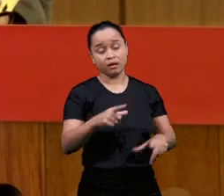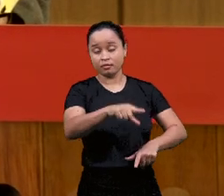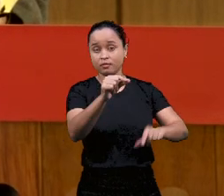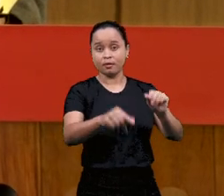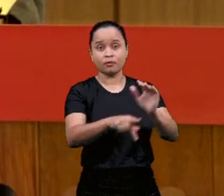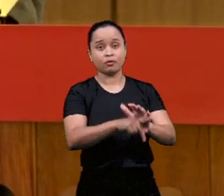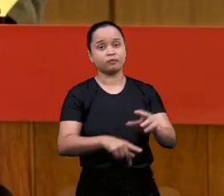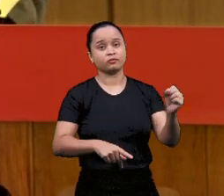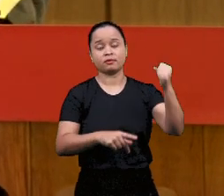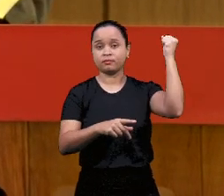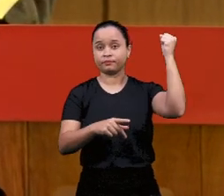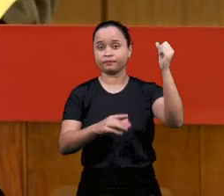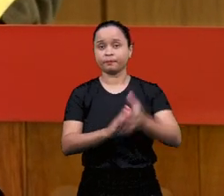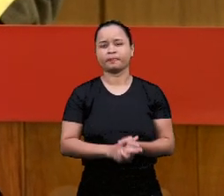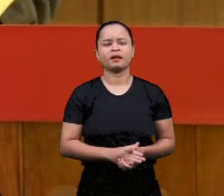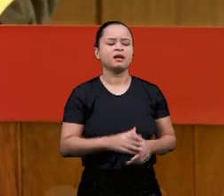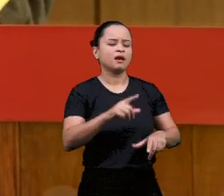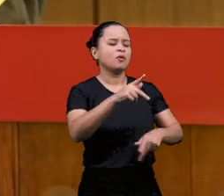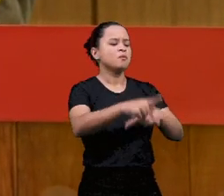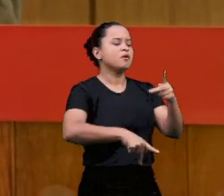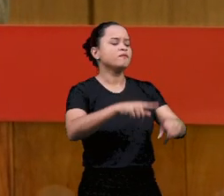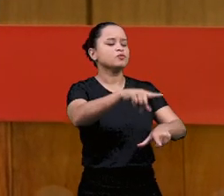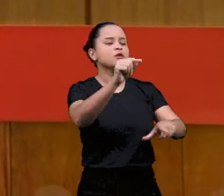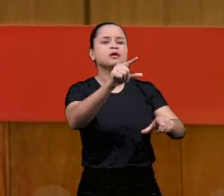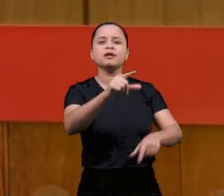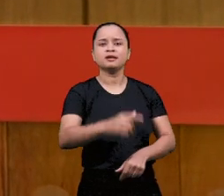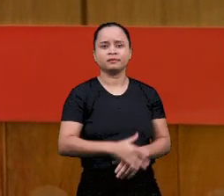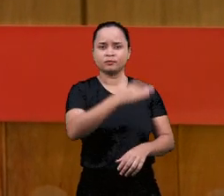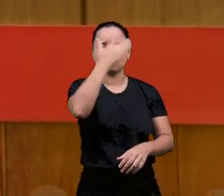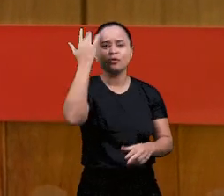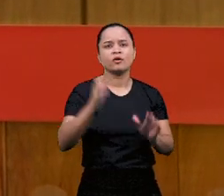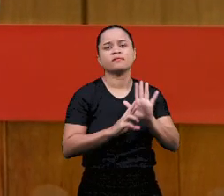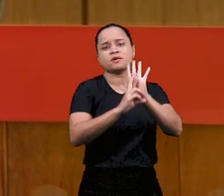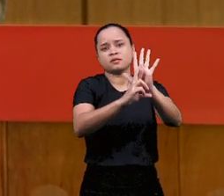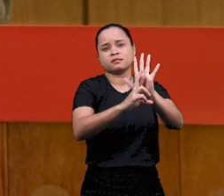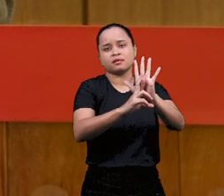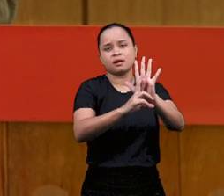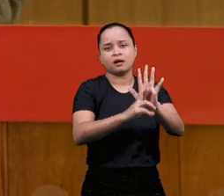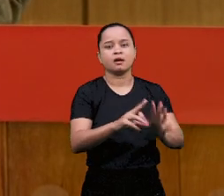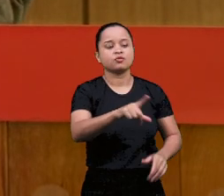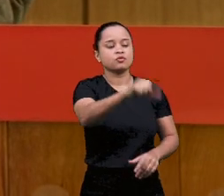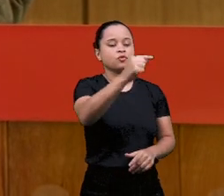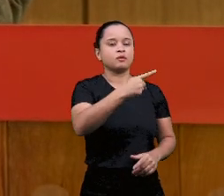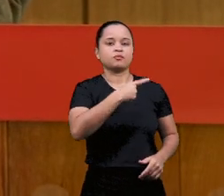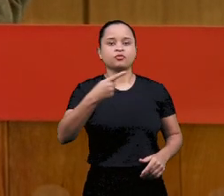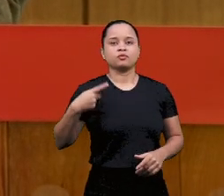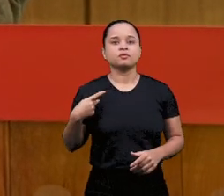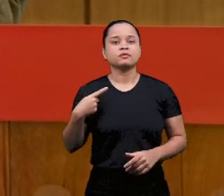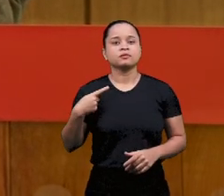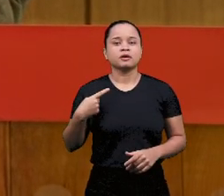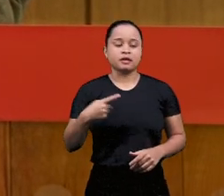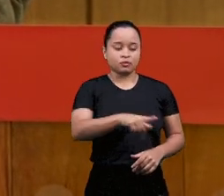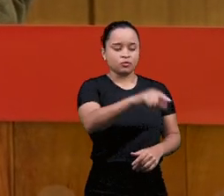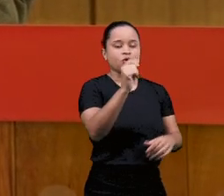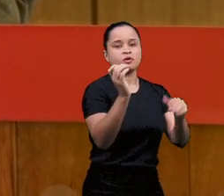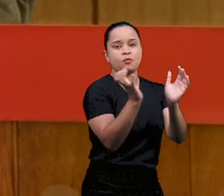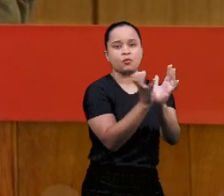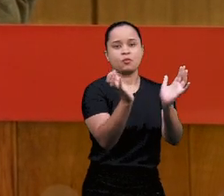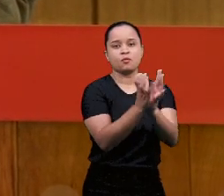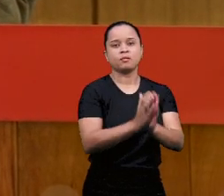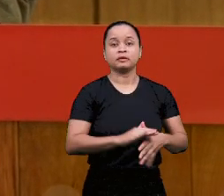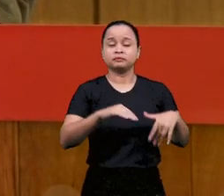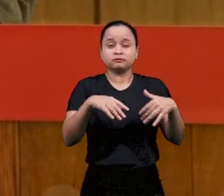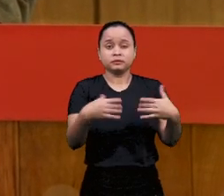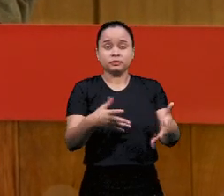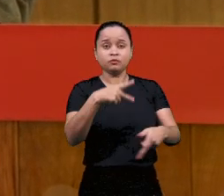exactement cela, un choix du peuple. Le peuple choisit ses leaders, choisit ses pasteurs, choisit ses groupes. Et c'est